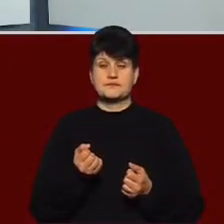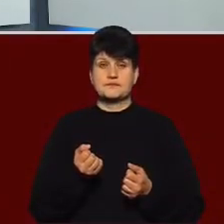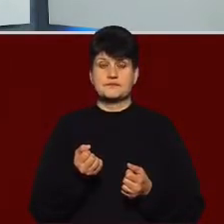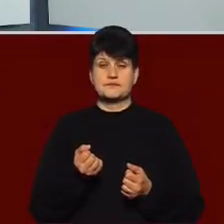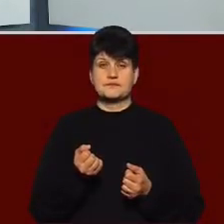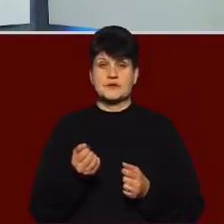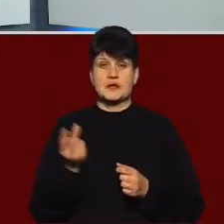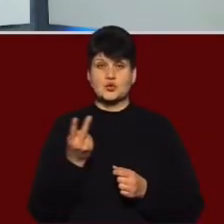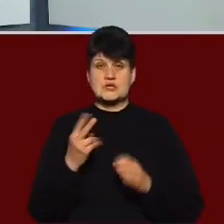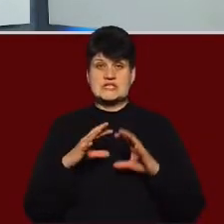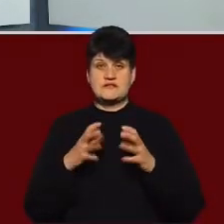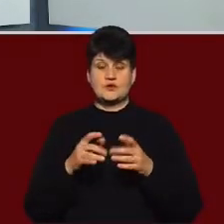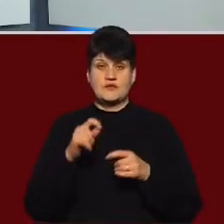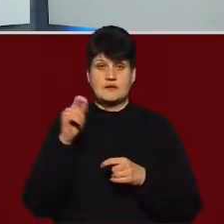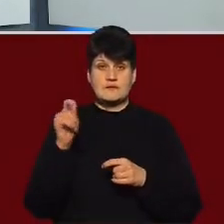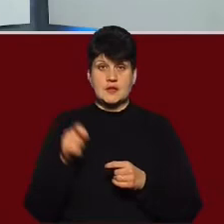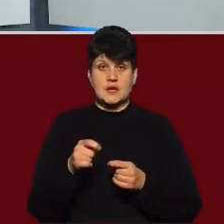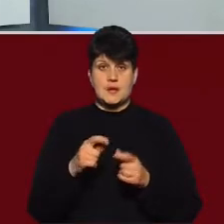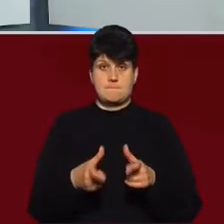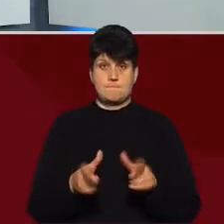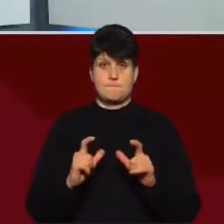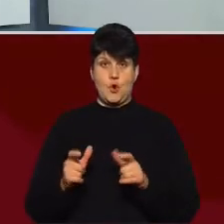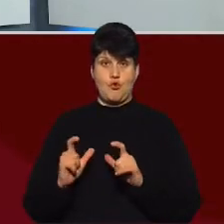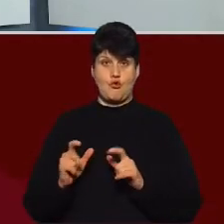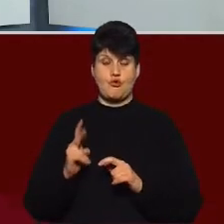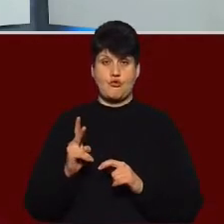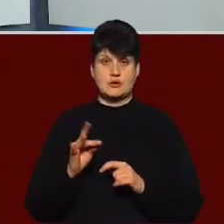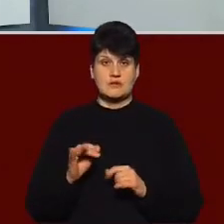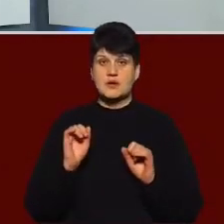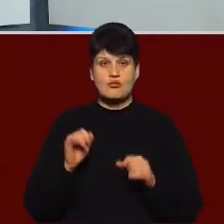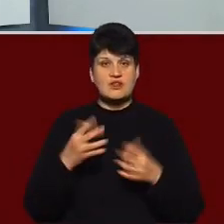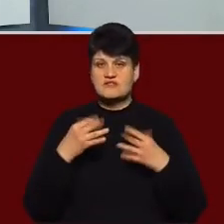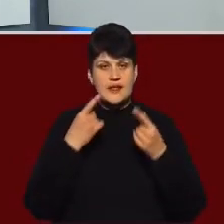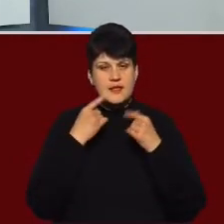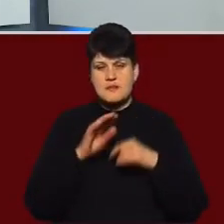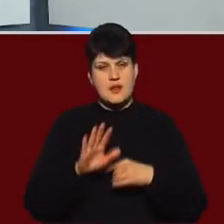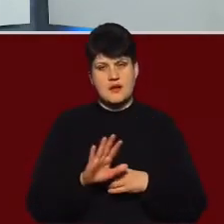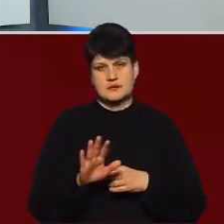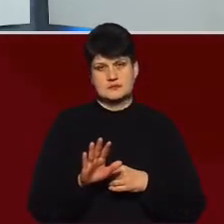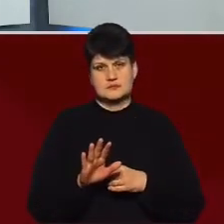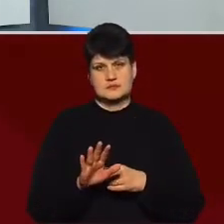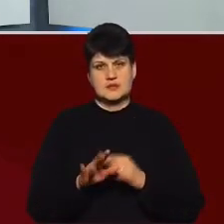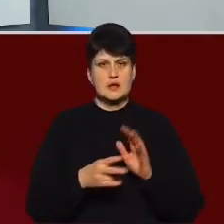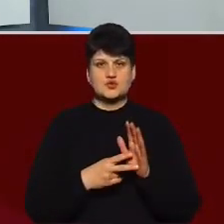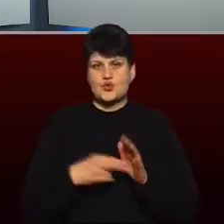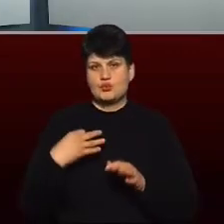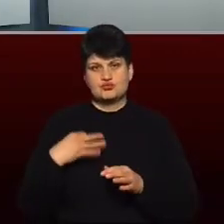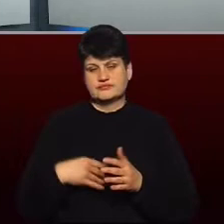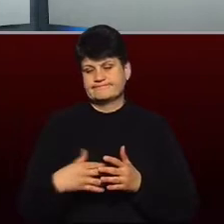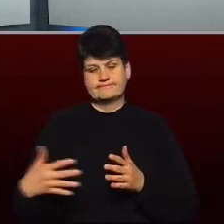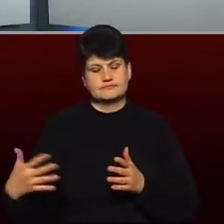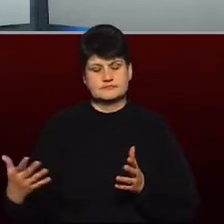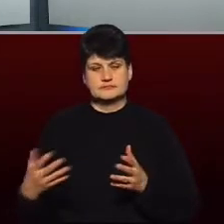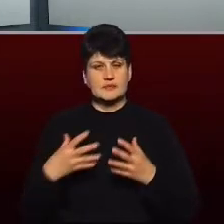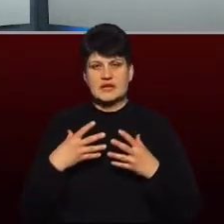Другої світової війни похоронки, вони могли навіть не плакати вже, розумієте, на якогось там сьомого сина і так далі. Вони вже,